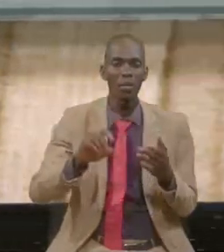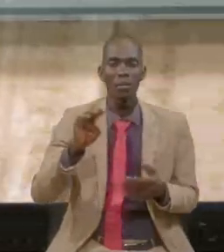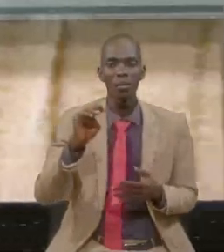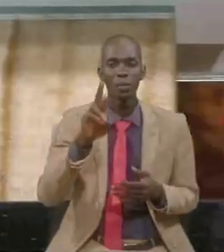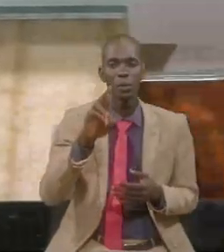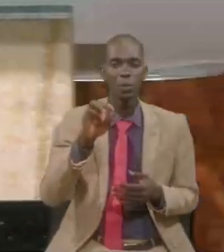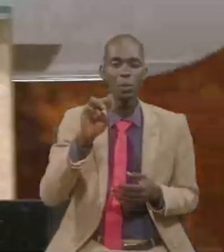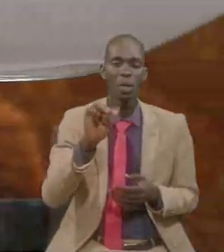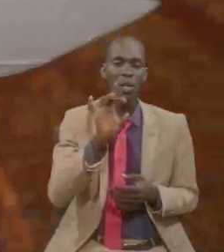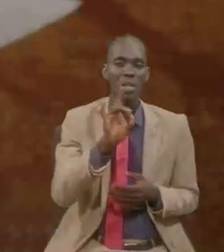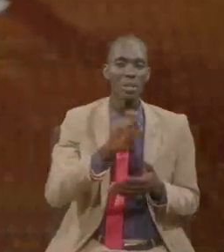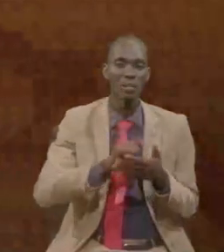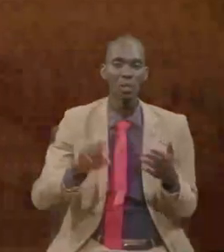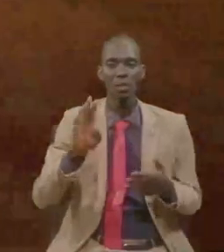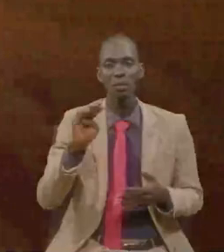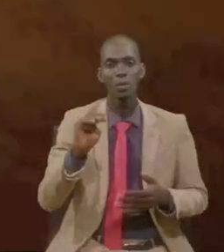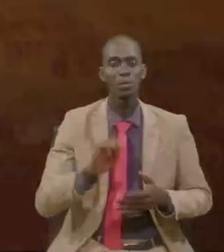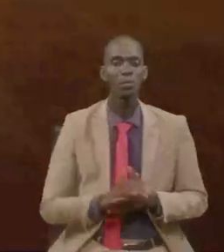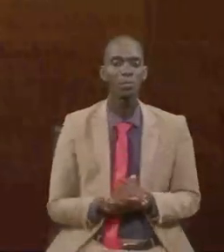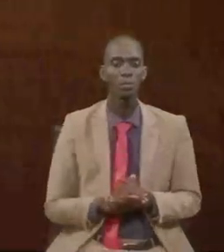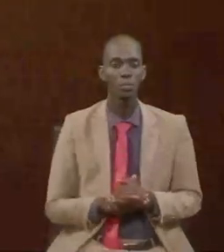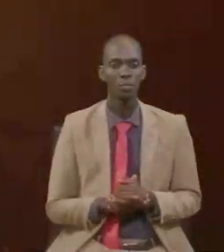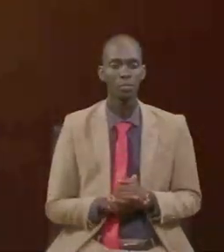Romains chapitre 8,